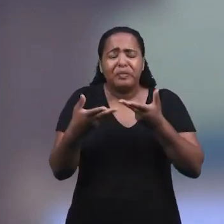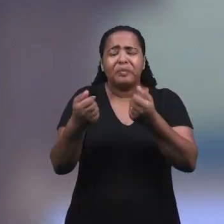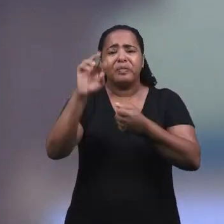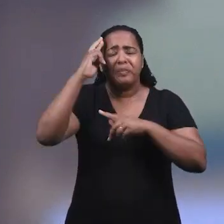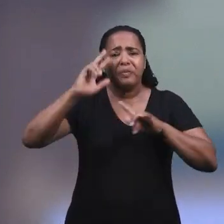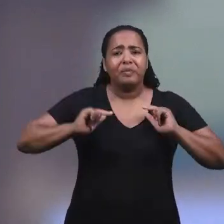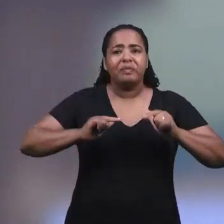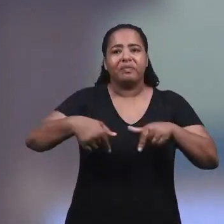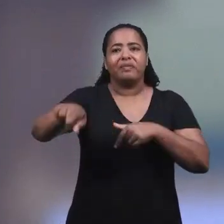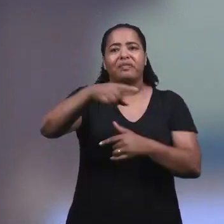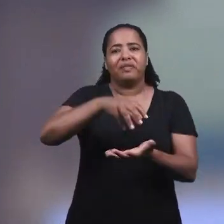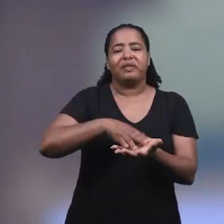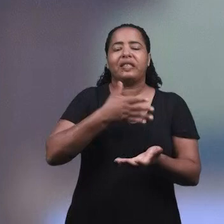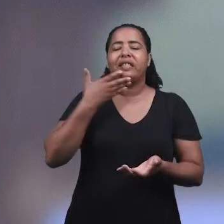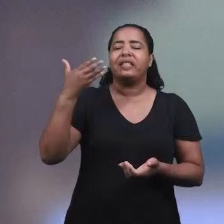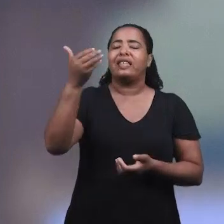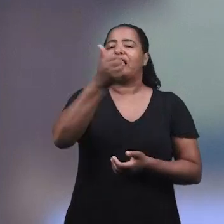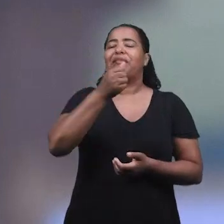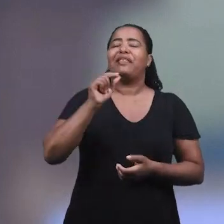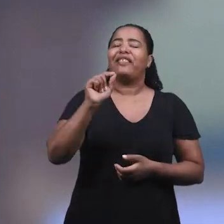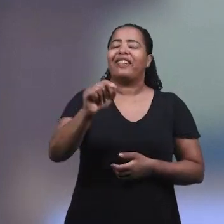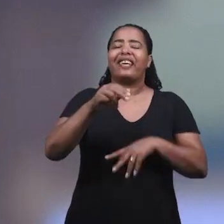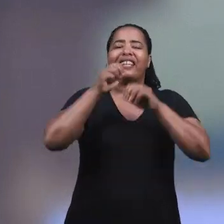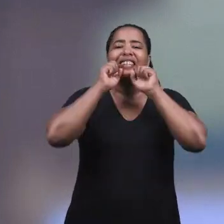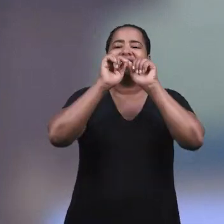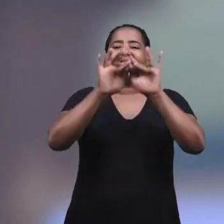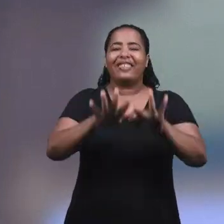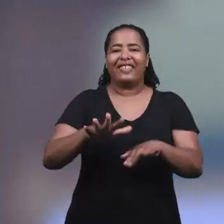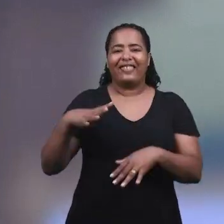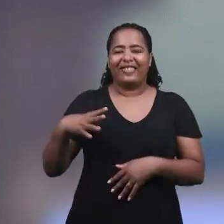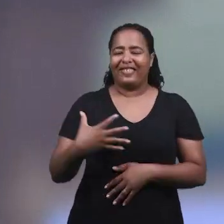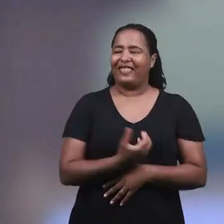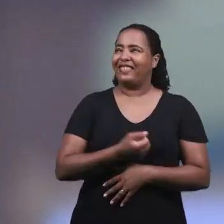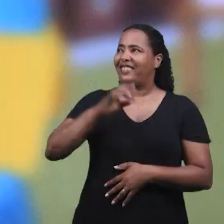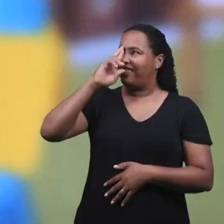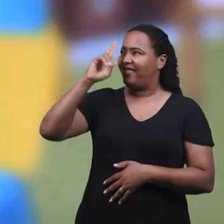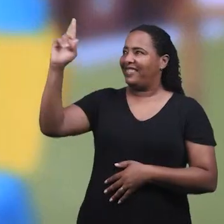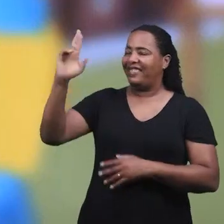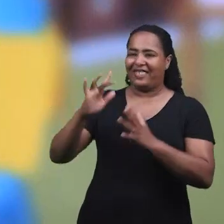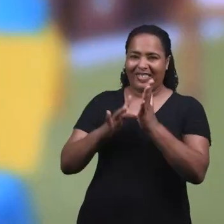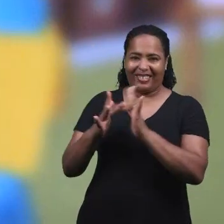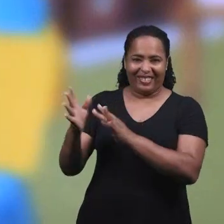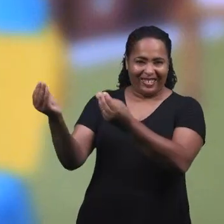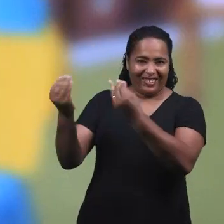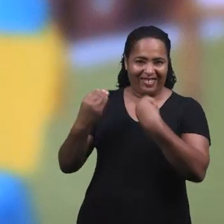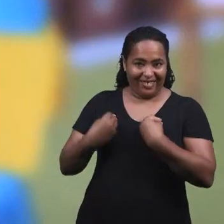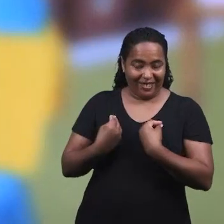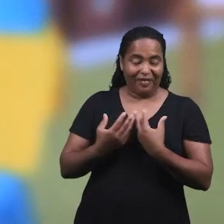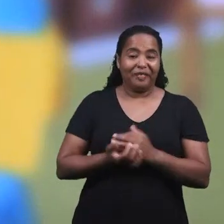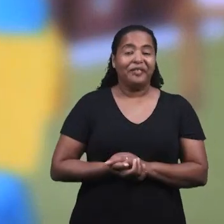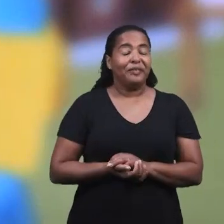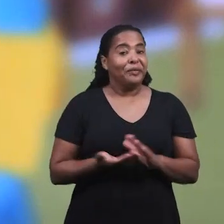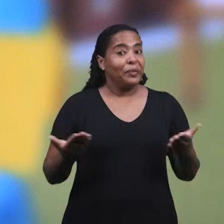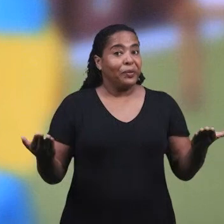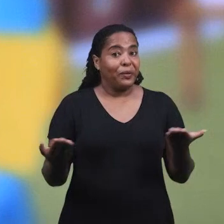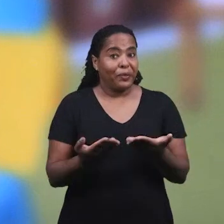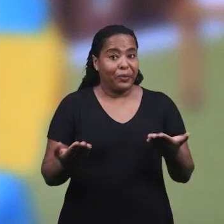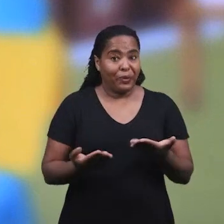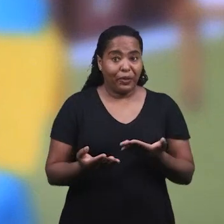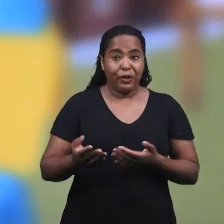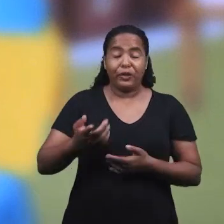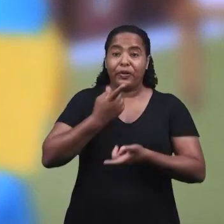nous. La plus grande du salut en Jésus. Aujourd'hui, Dieu